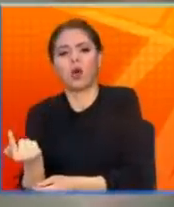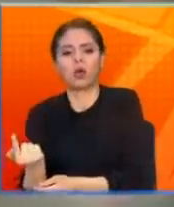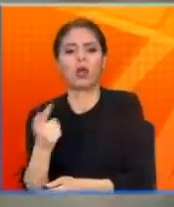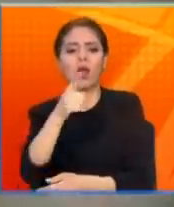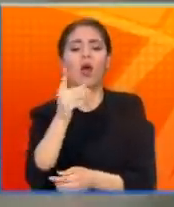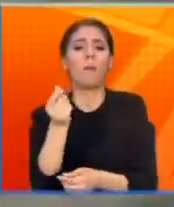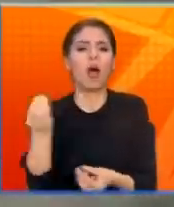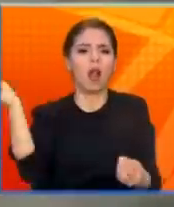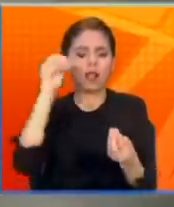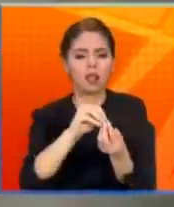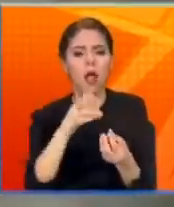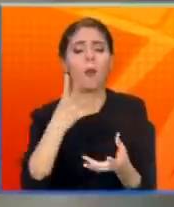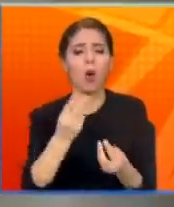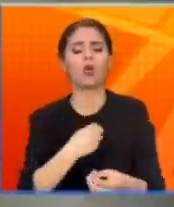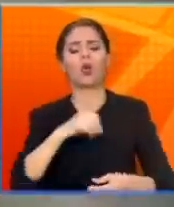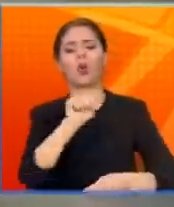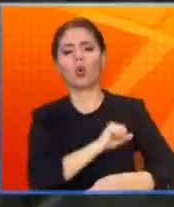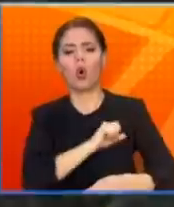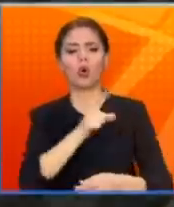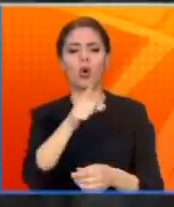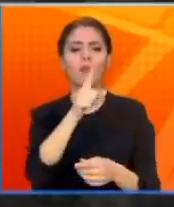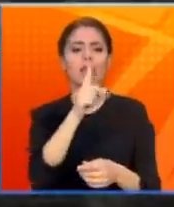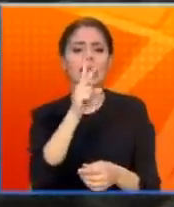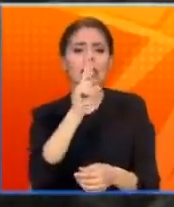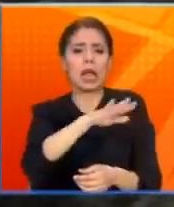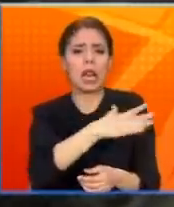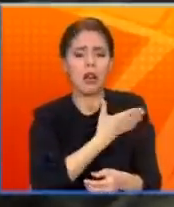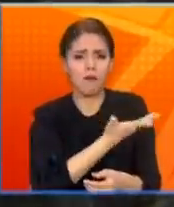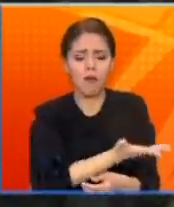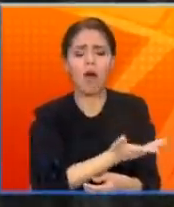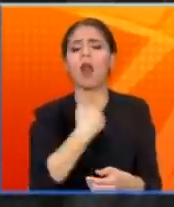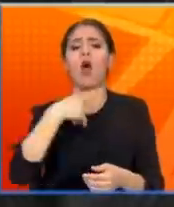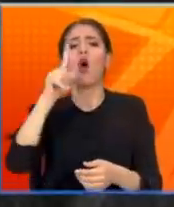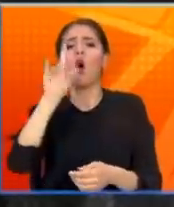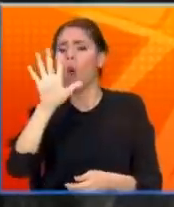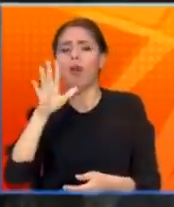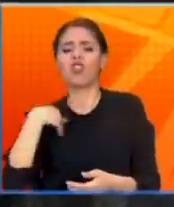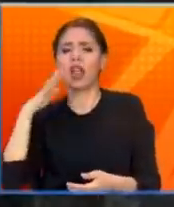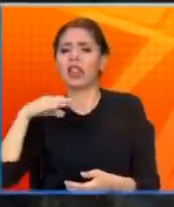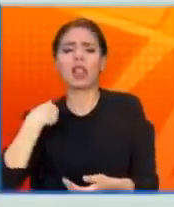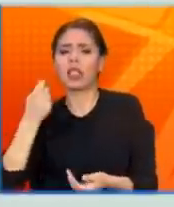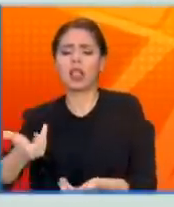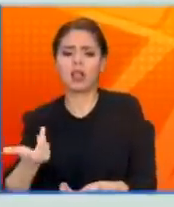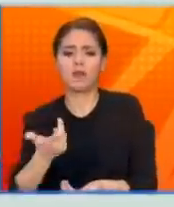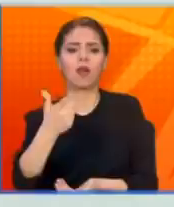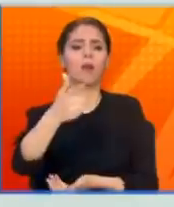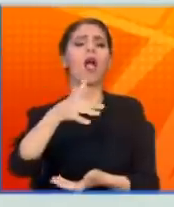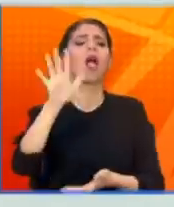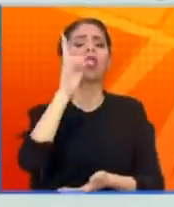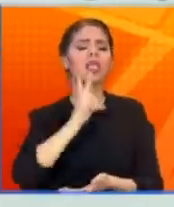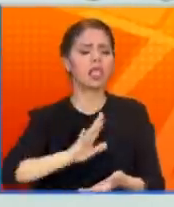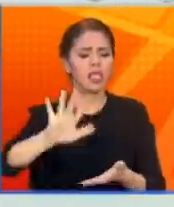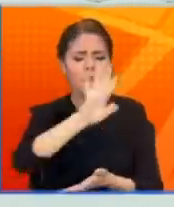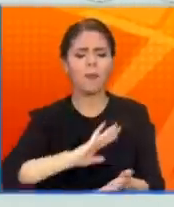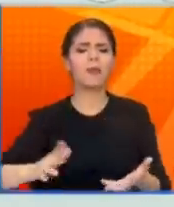Fiyat yükseleceği için korkuyorum. 2 liralık şey 15 liraya niye alayım ben? Şekerde, mercimek, bakliyatta, makarnada, temizlik